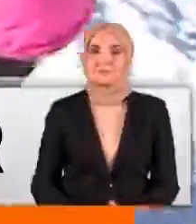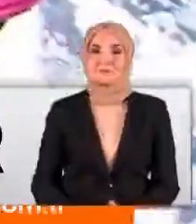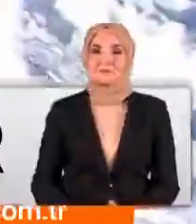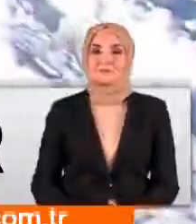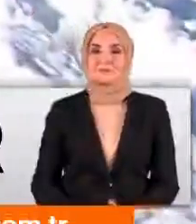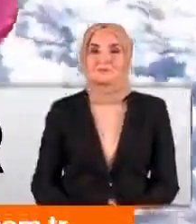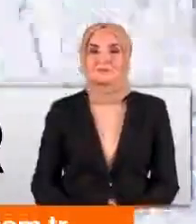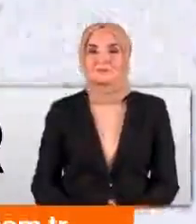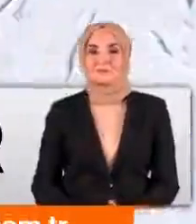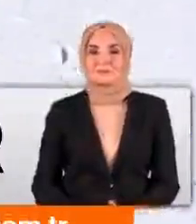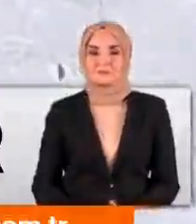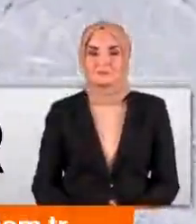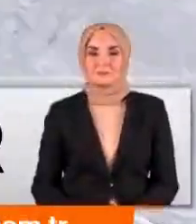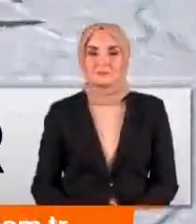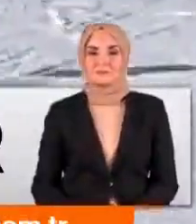Abi bu nedir ya?